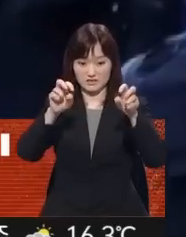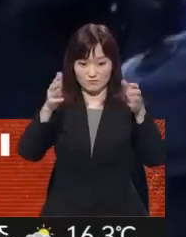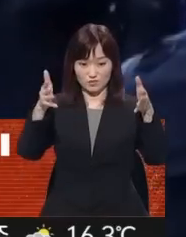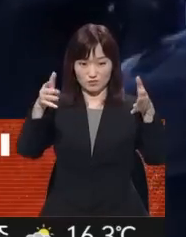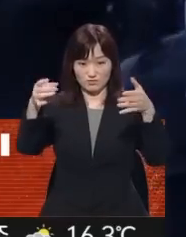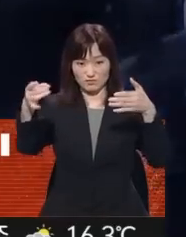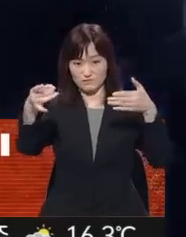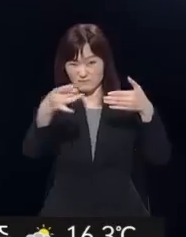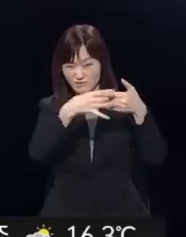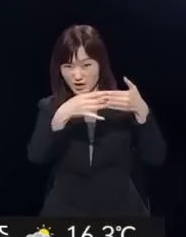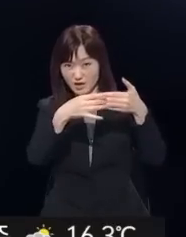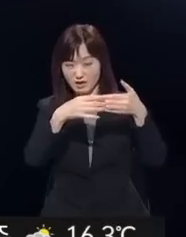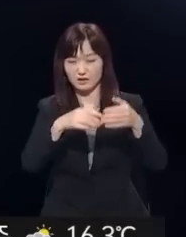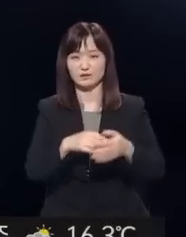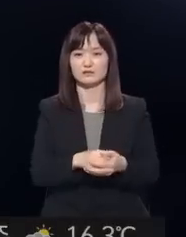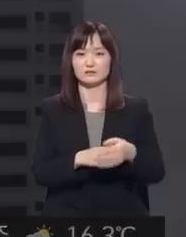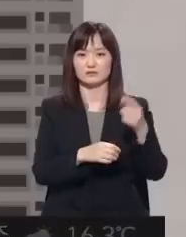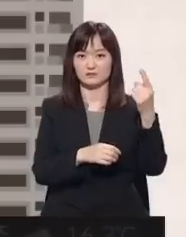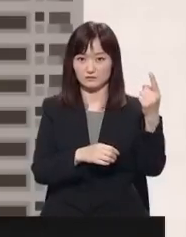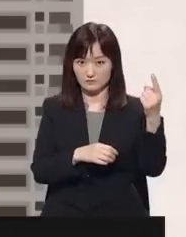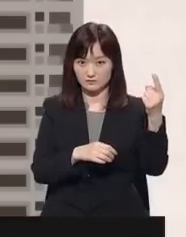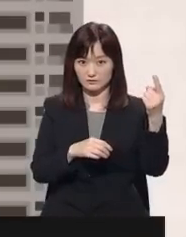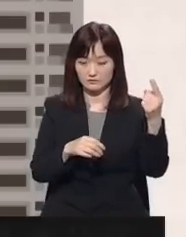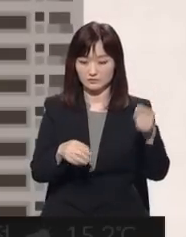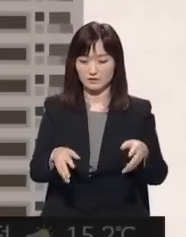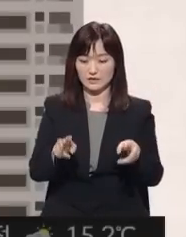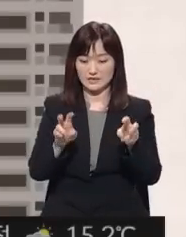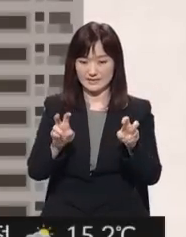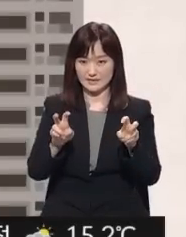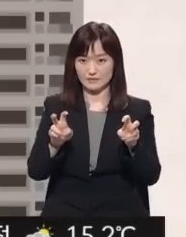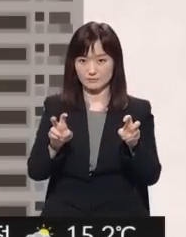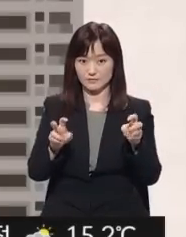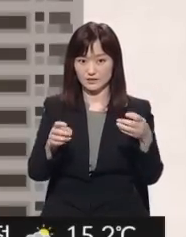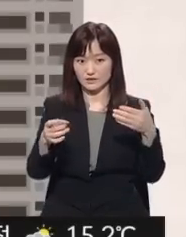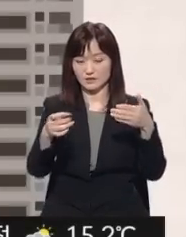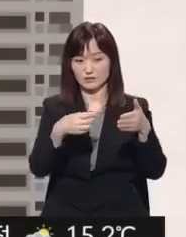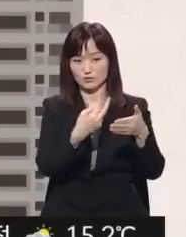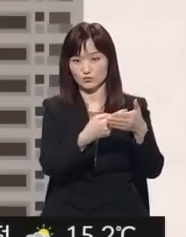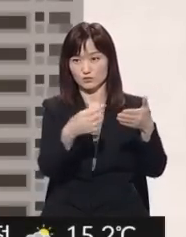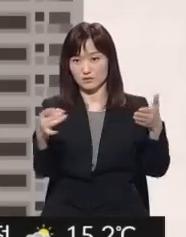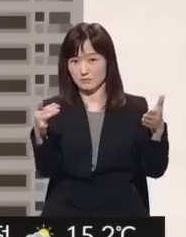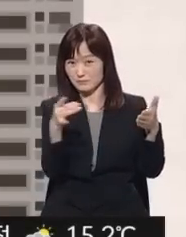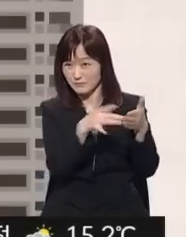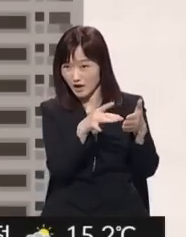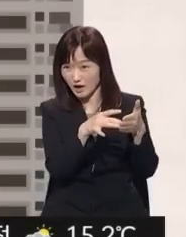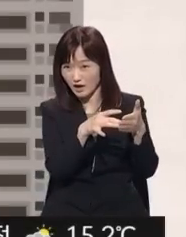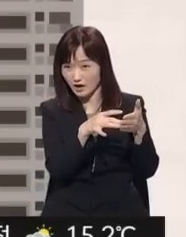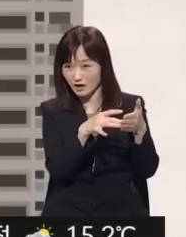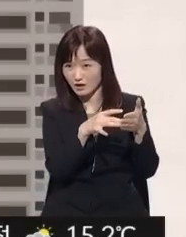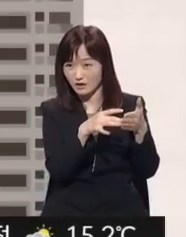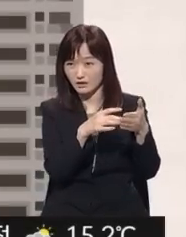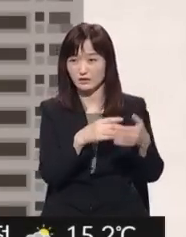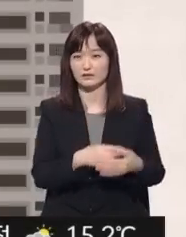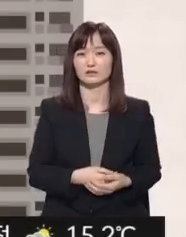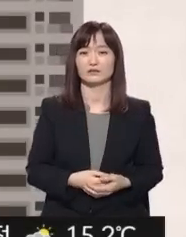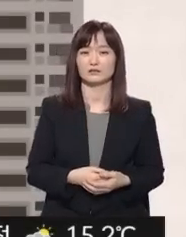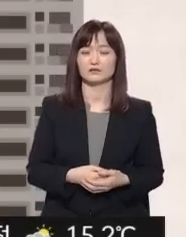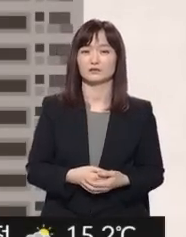알고는 20층 그냥 29층 하나 20층 2개 이렇게 지금 쇠구슬을 갔는데 이게 불특정하게